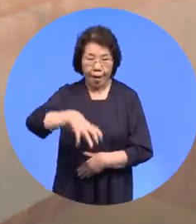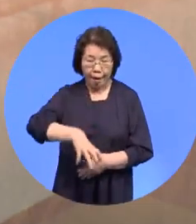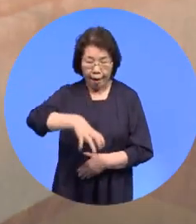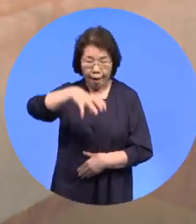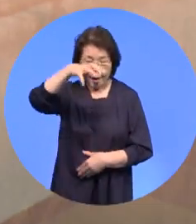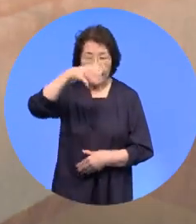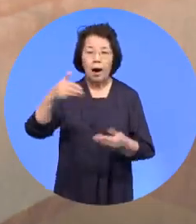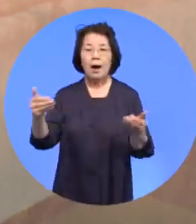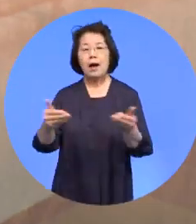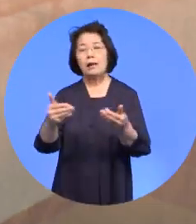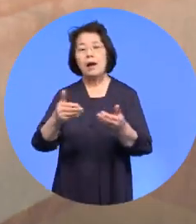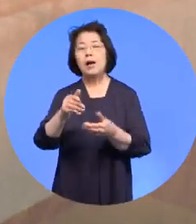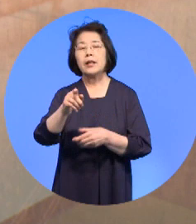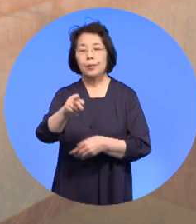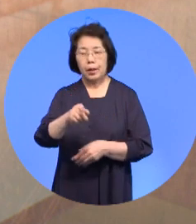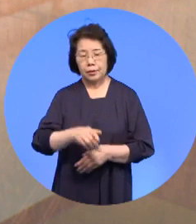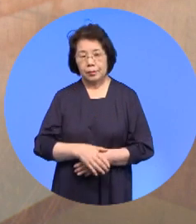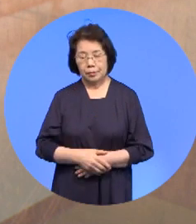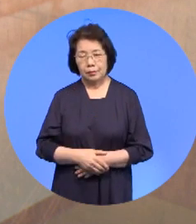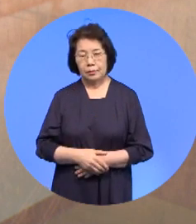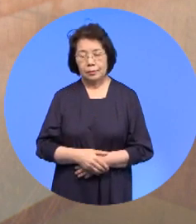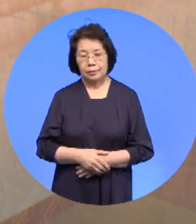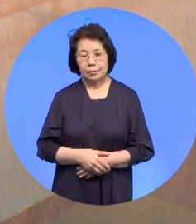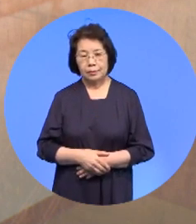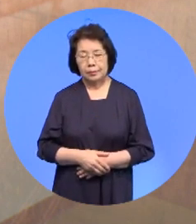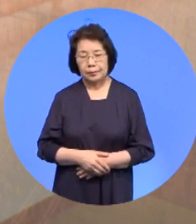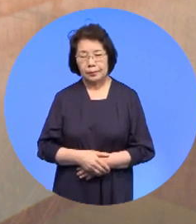そうに動き回っていましたええっ